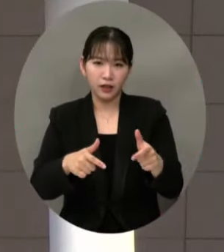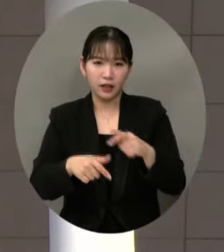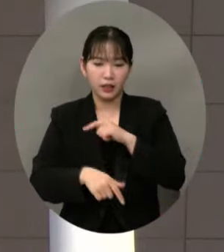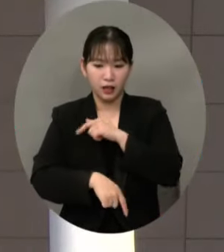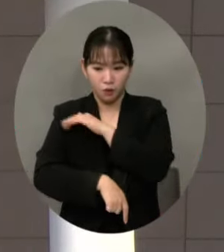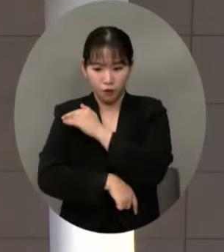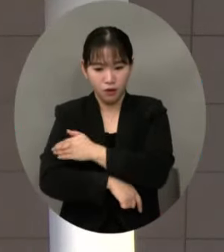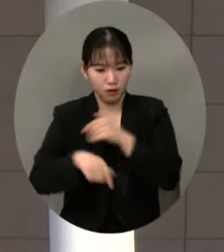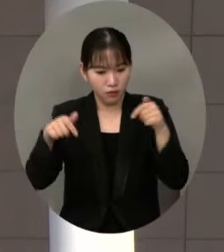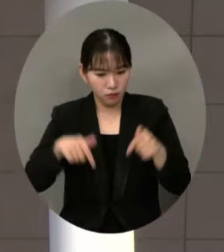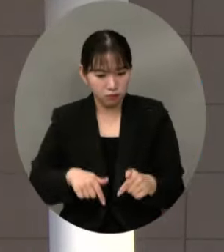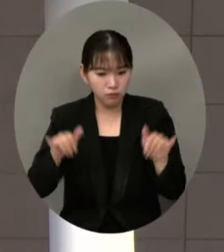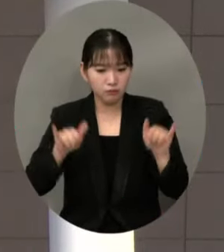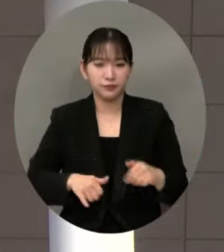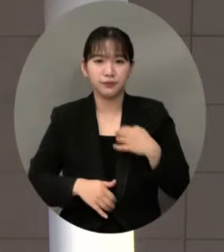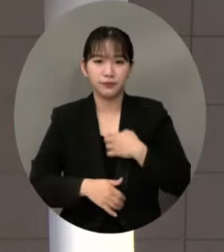위축될 수 있다고 지적했습니다